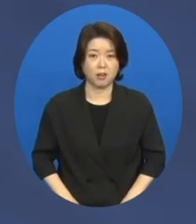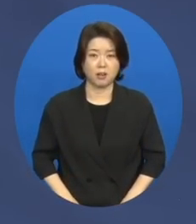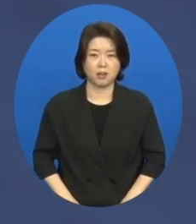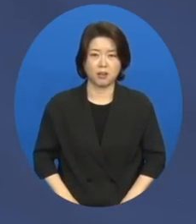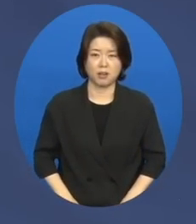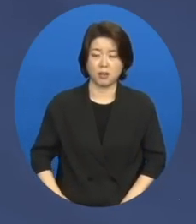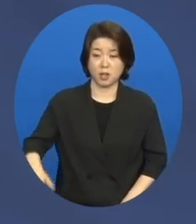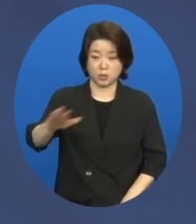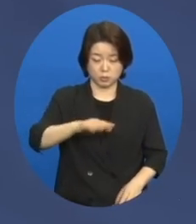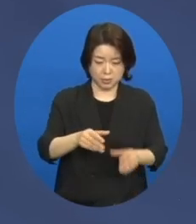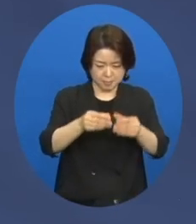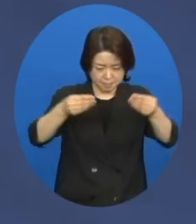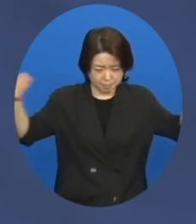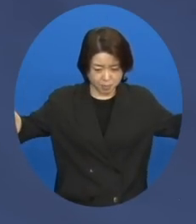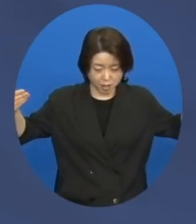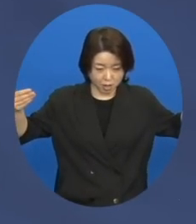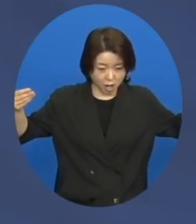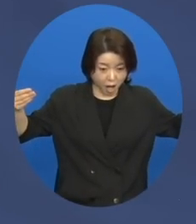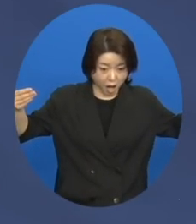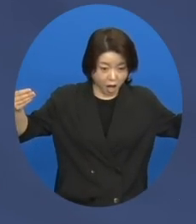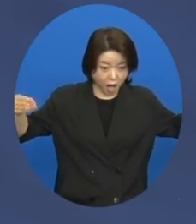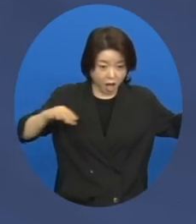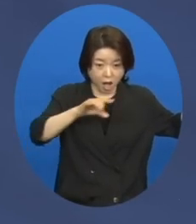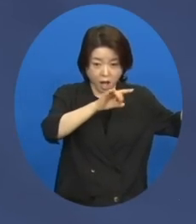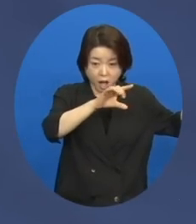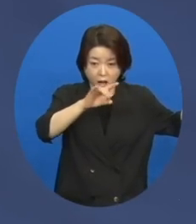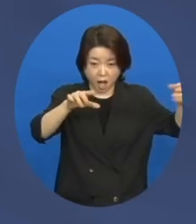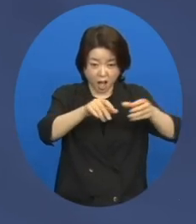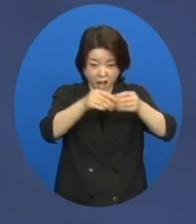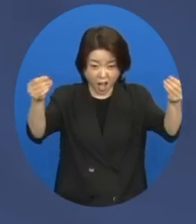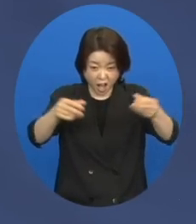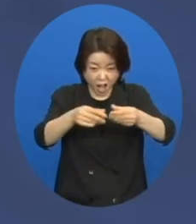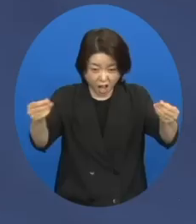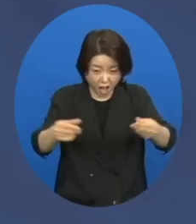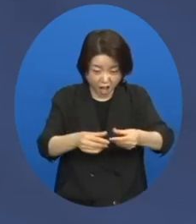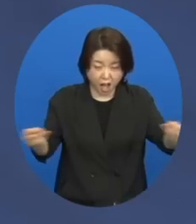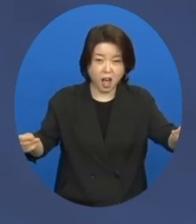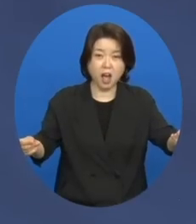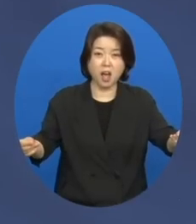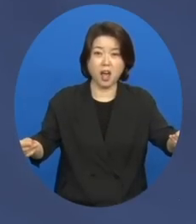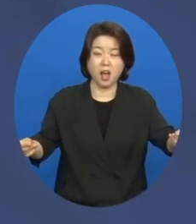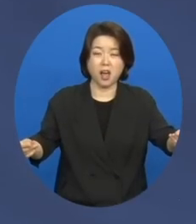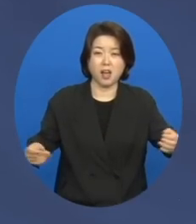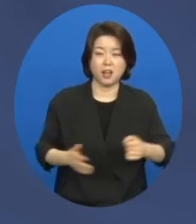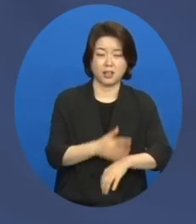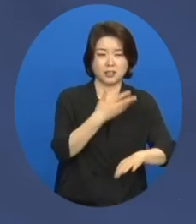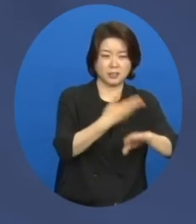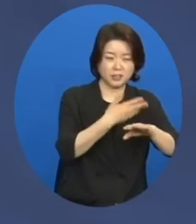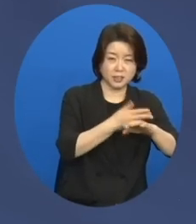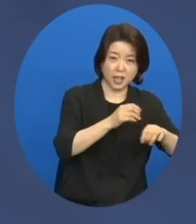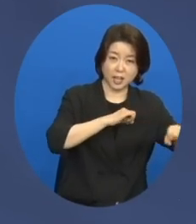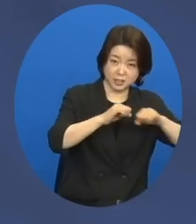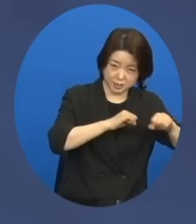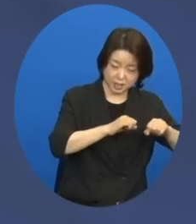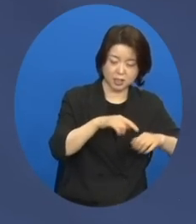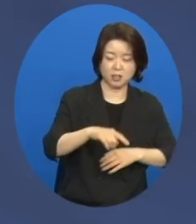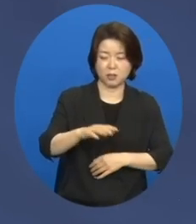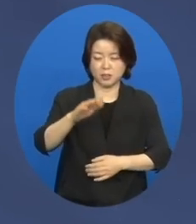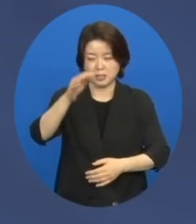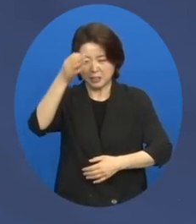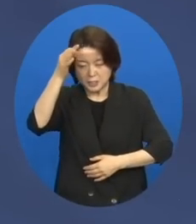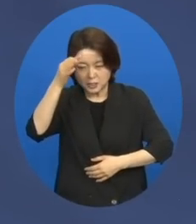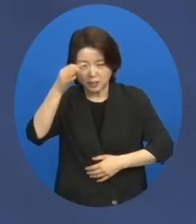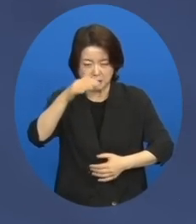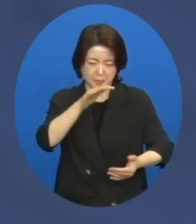우리의 실상이 하나하나 벗겨지기를 시작하는데요. 다른 사역이나 다른 어떤 뭐 실력이나 뭐 열정이나 이런